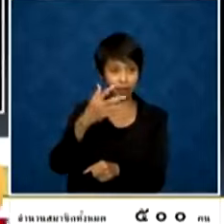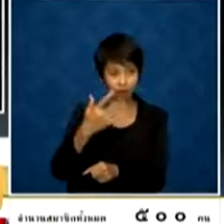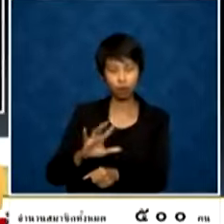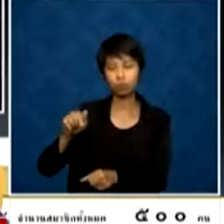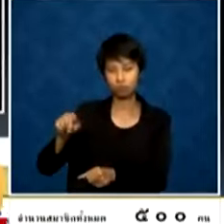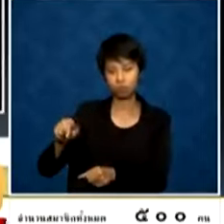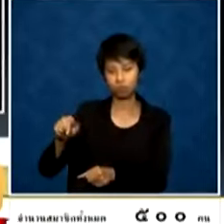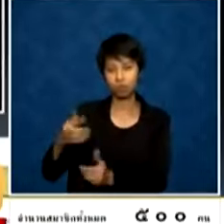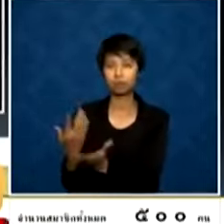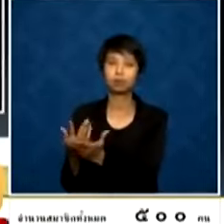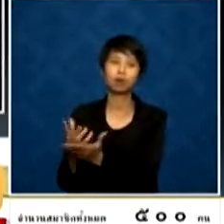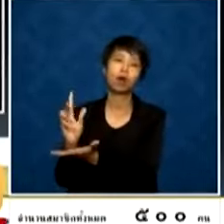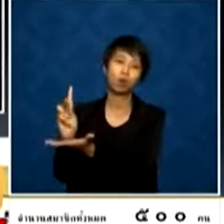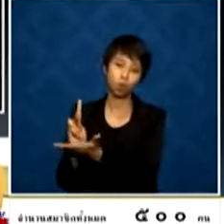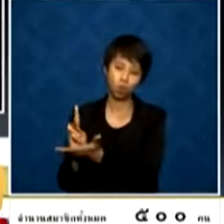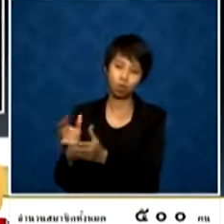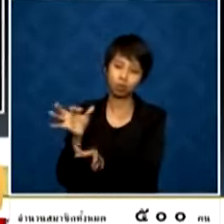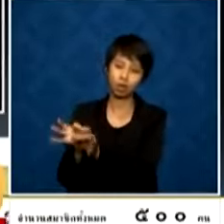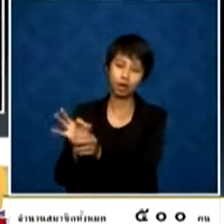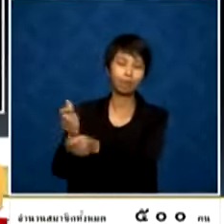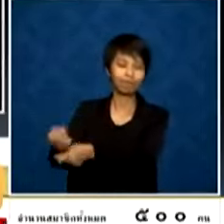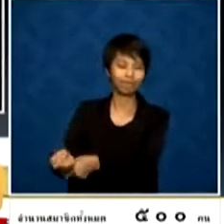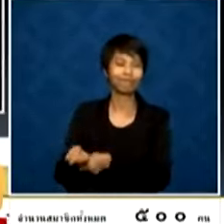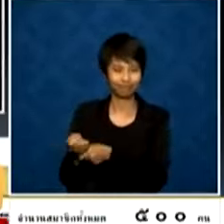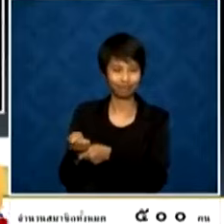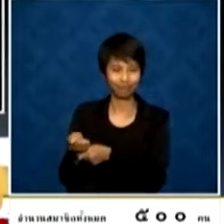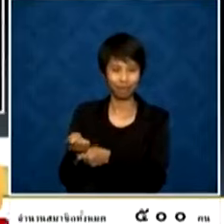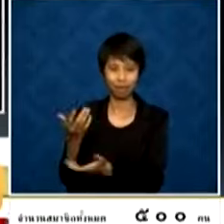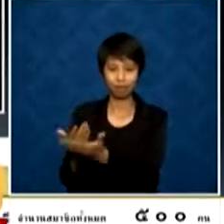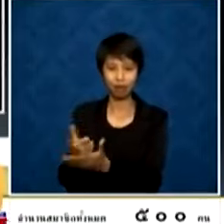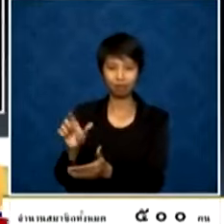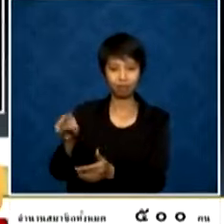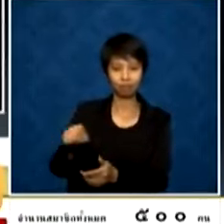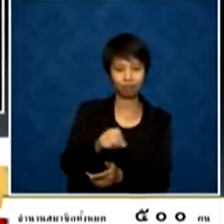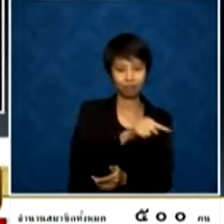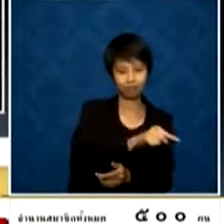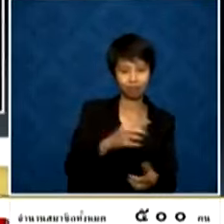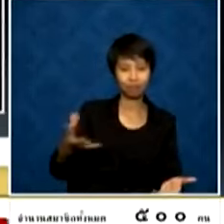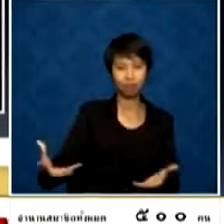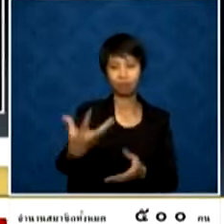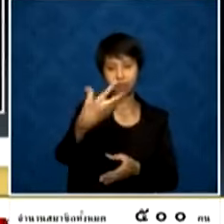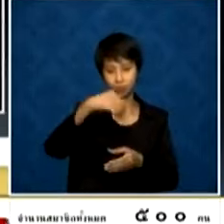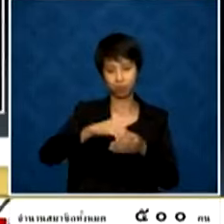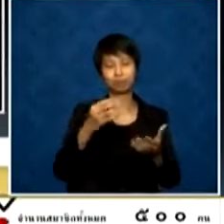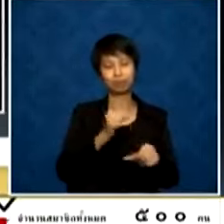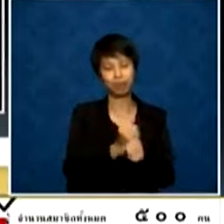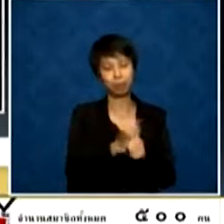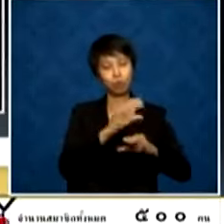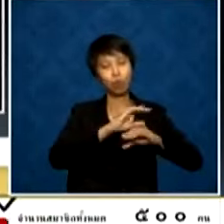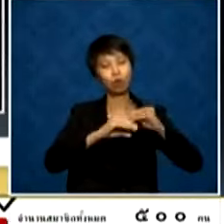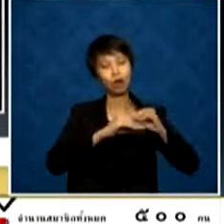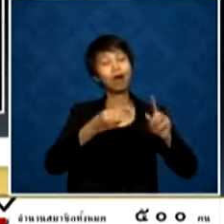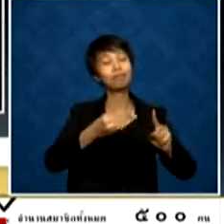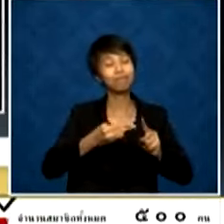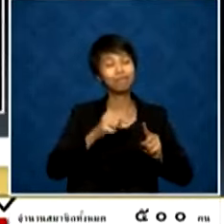าก็ได้ก็จะเอาไงก็ว่ามานะครับธกส.แบงค์รัฐอยู่แล้วสั่งมาก็แล้วกันแต่พี่ลงครับนะพ.ร.บ.จัดตั้งธกส.